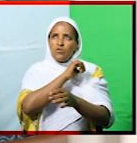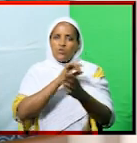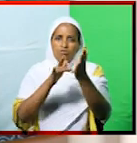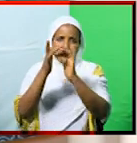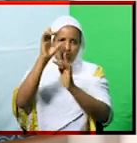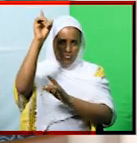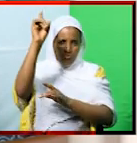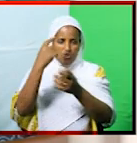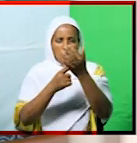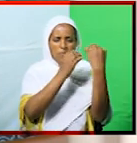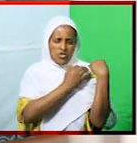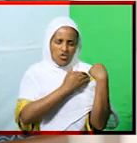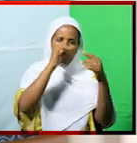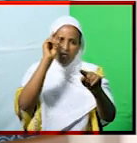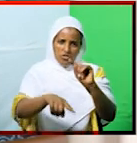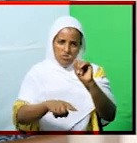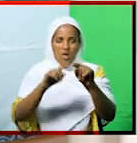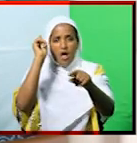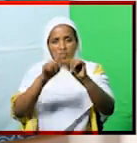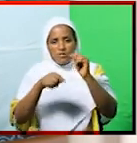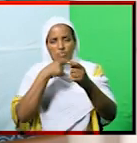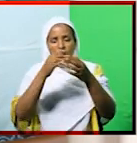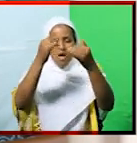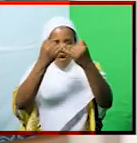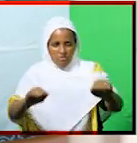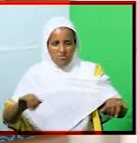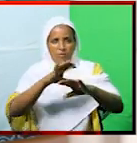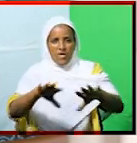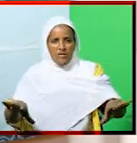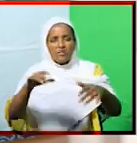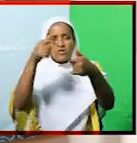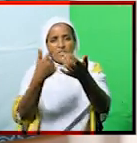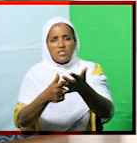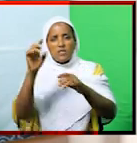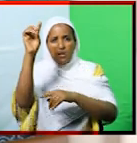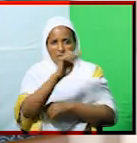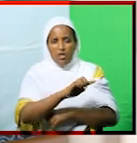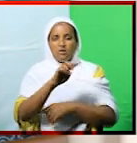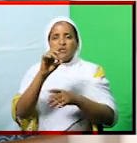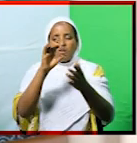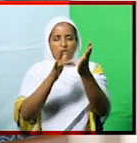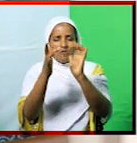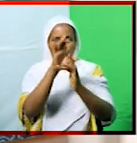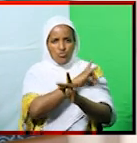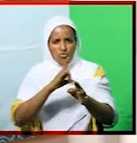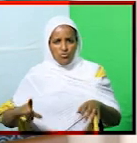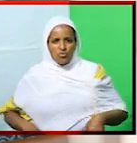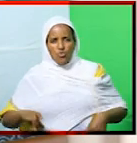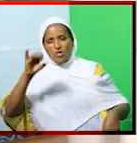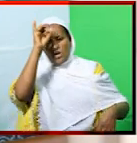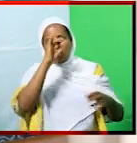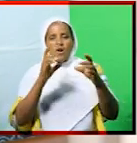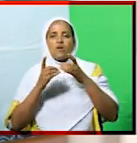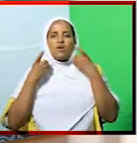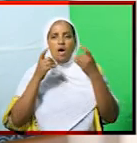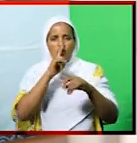ነበር። ስለዚህ ያ ምድር ሁሉ የተሰነጣጠቀው ይህ ሁሉ ክብሩን ጌትነቱን የገለጠበት ነው። ይህን አስቀድሞ ዕንባቆም